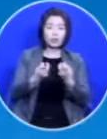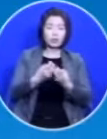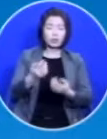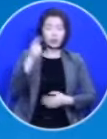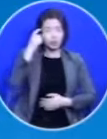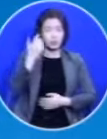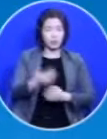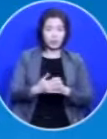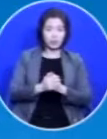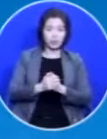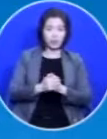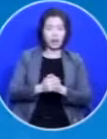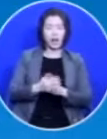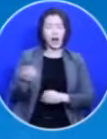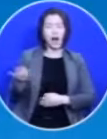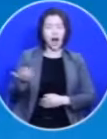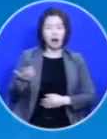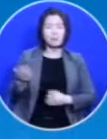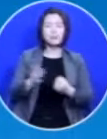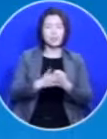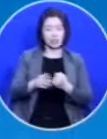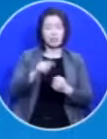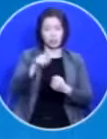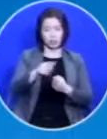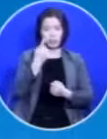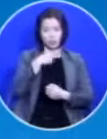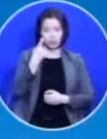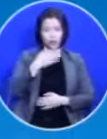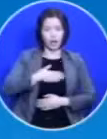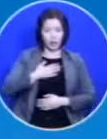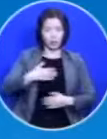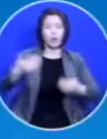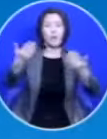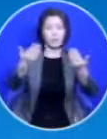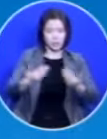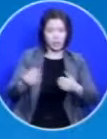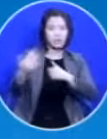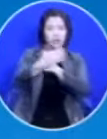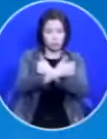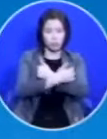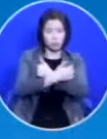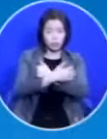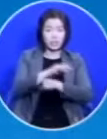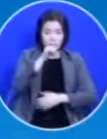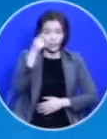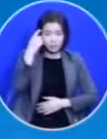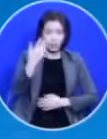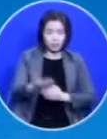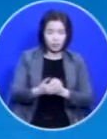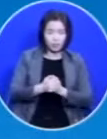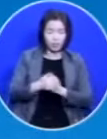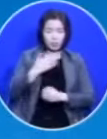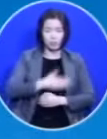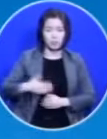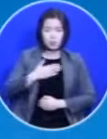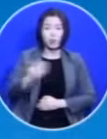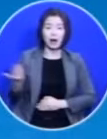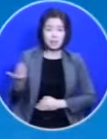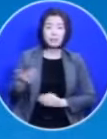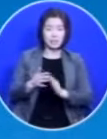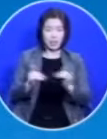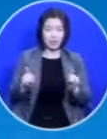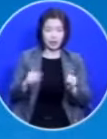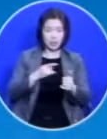합니까 아프니까 그런 줄 알고 받아주고 품어주고 그렇게 하잖아요 몸이 아픈